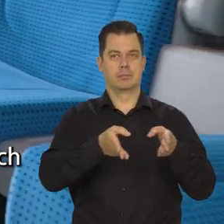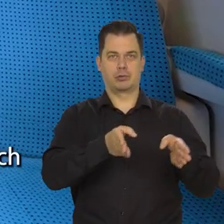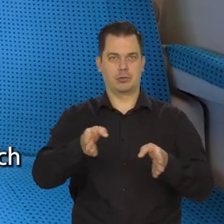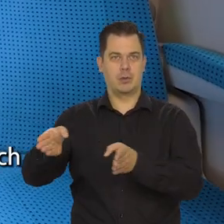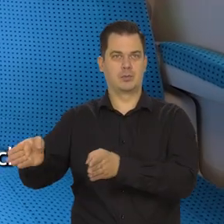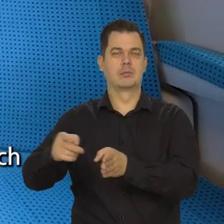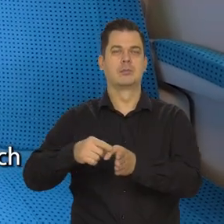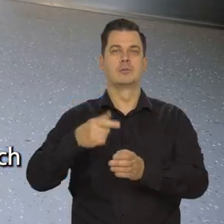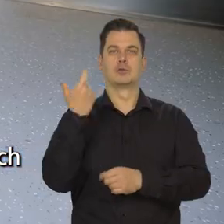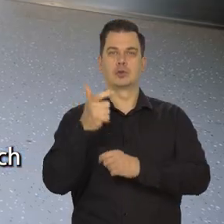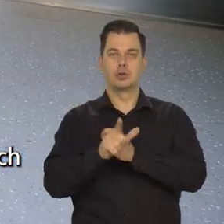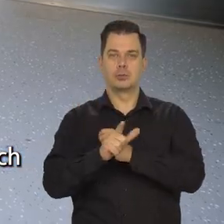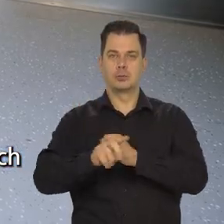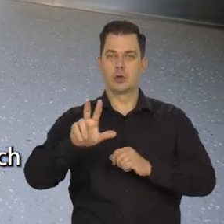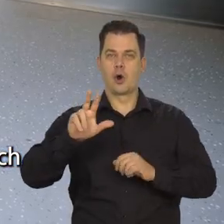pierwszej klasy typu